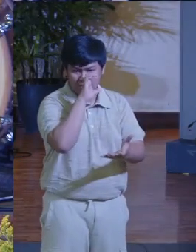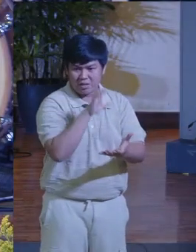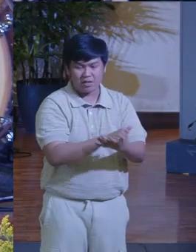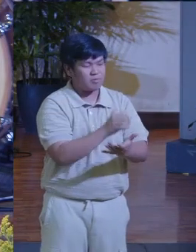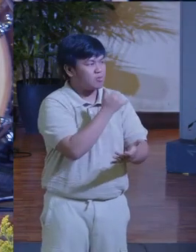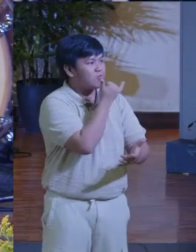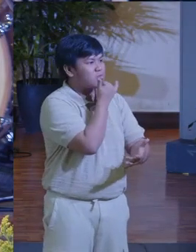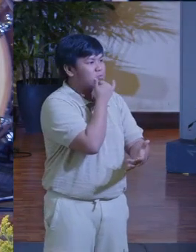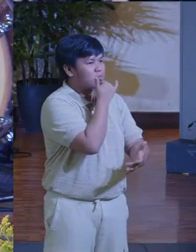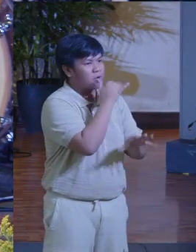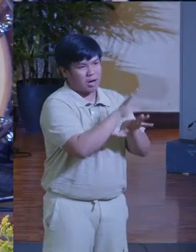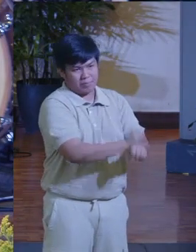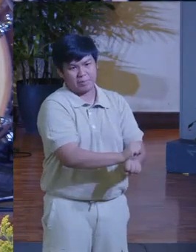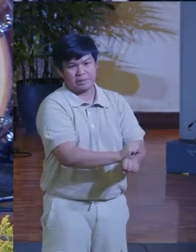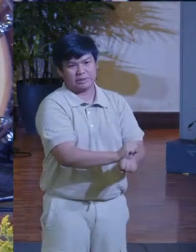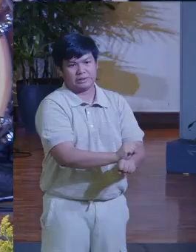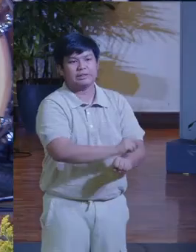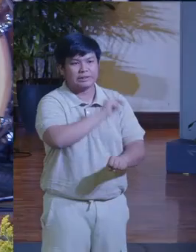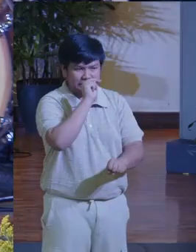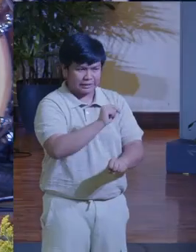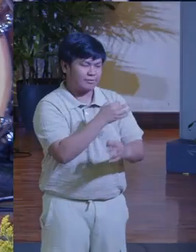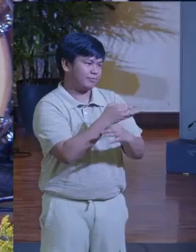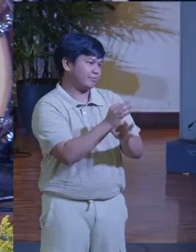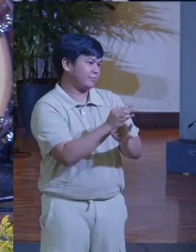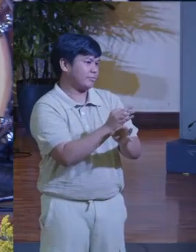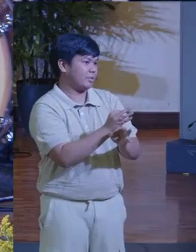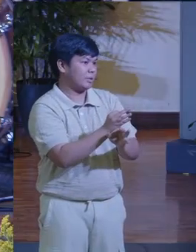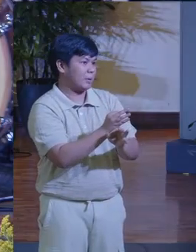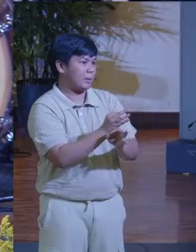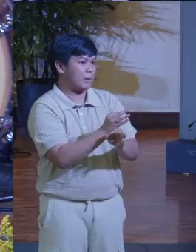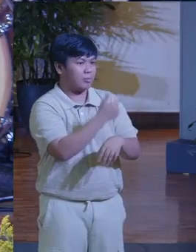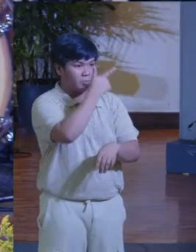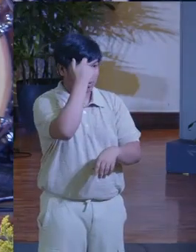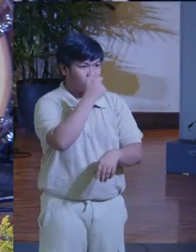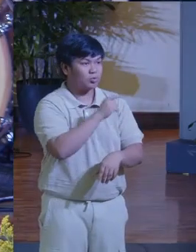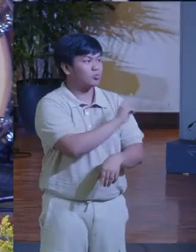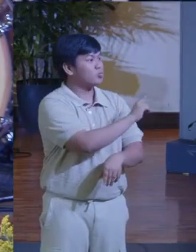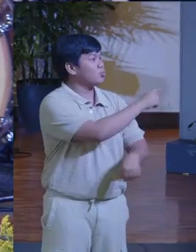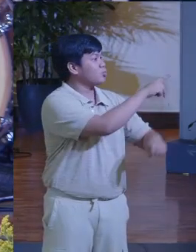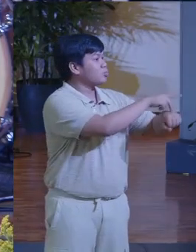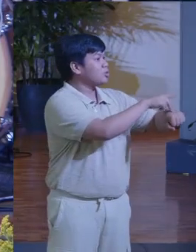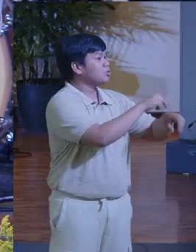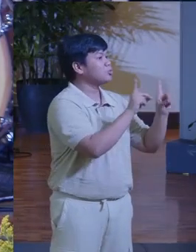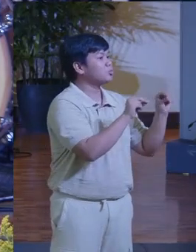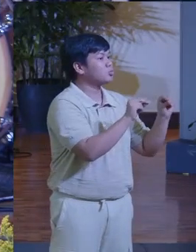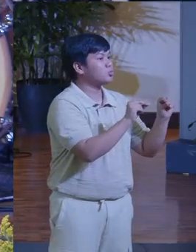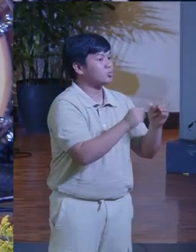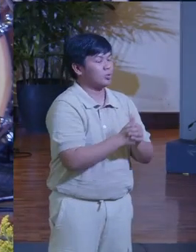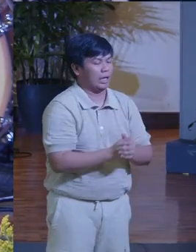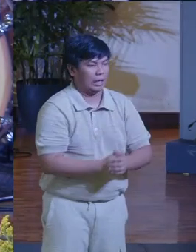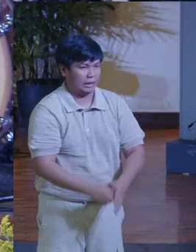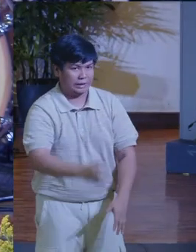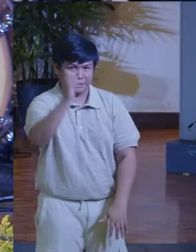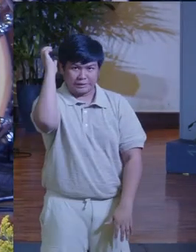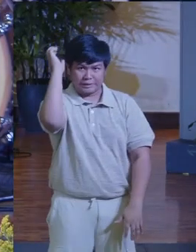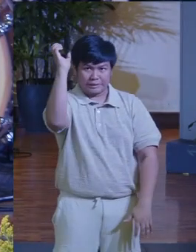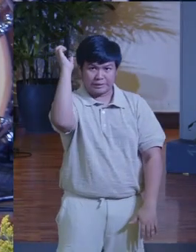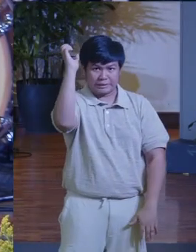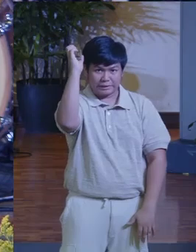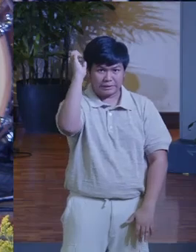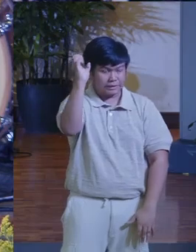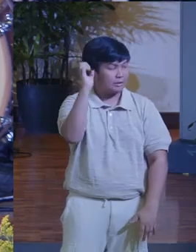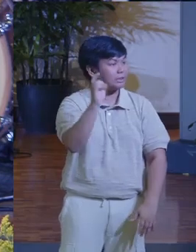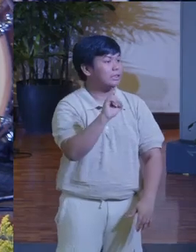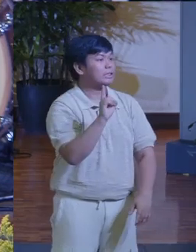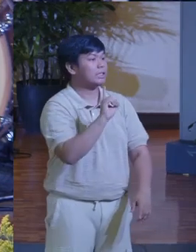Pedro. Sapagkat meron siyang ginawa na parang taliwas sa ebanghelyong kanyang pinapangaral.